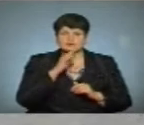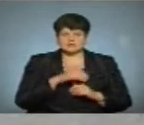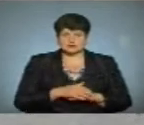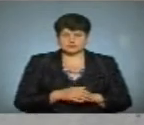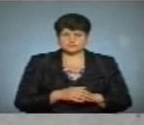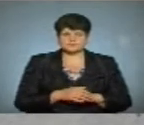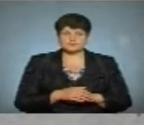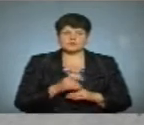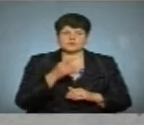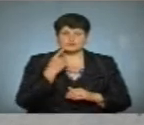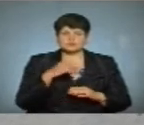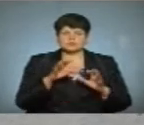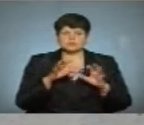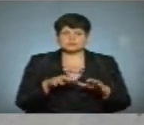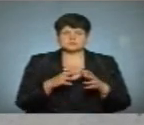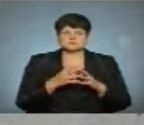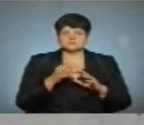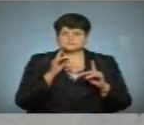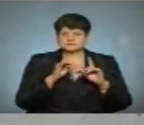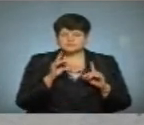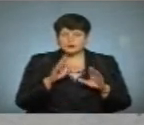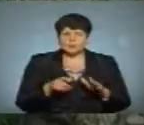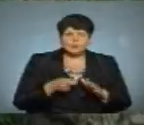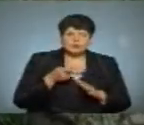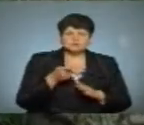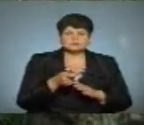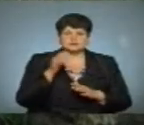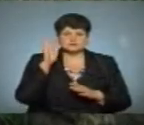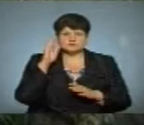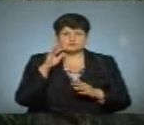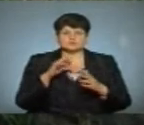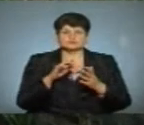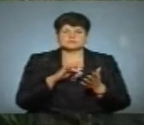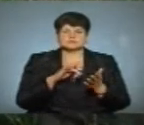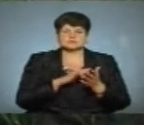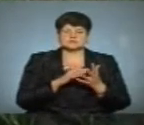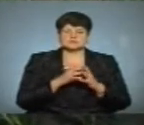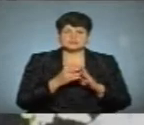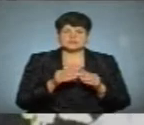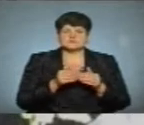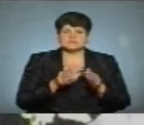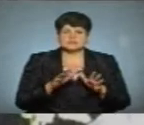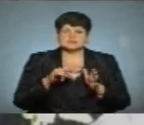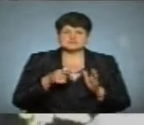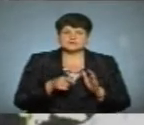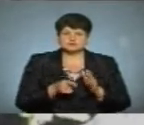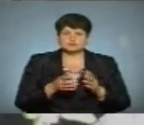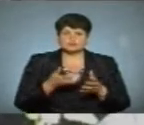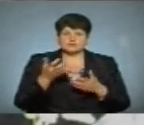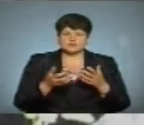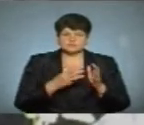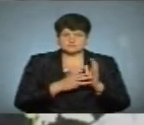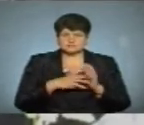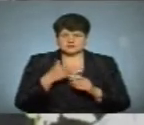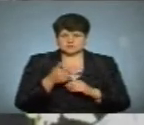голови Скала-Подільської селищної ради Віктора Мирончука, щоб подавати воду у центр селища, в листопаді минулого року відкрили свердловину, яку викопали у